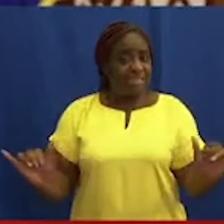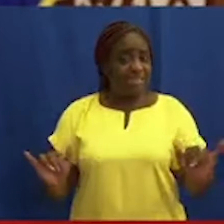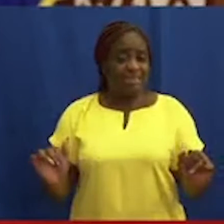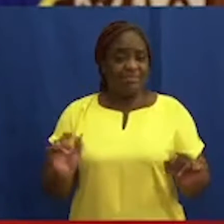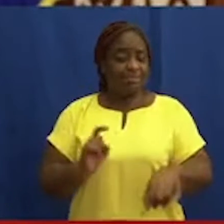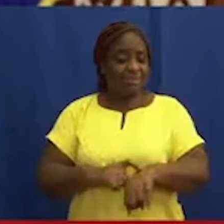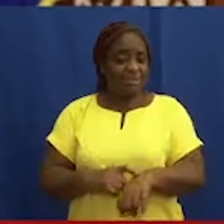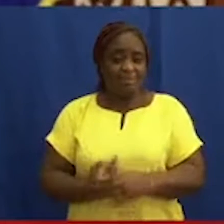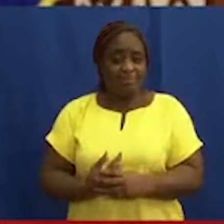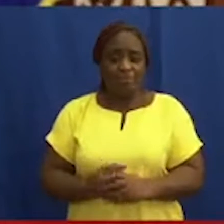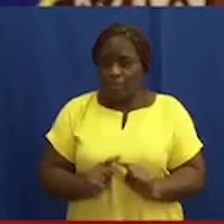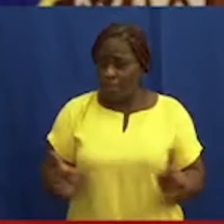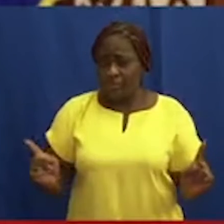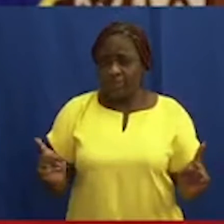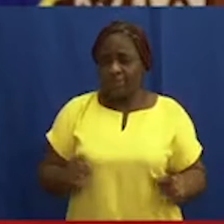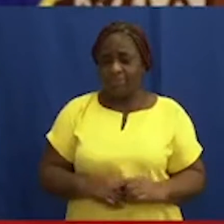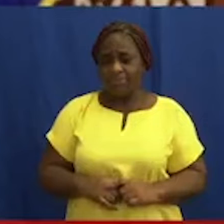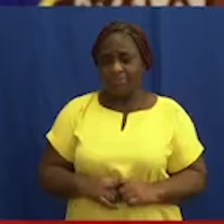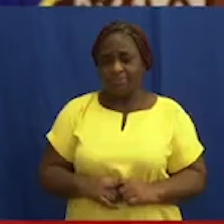na kasafin kuɗin shekarar